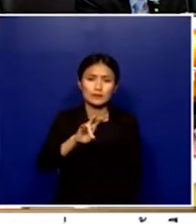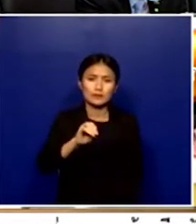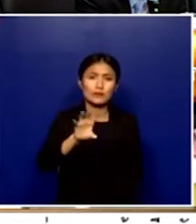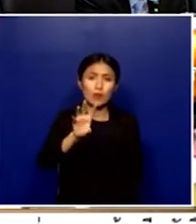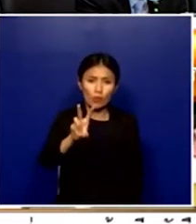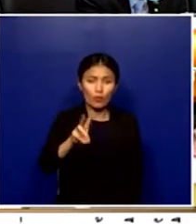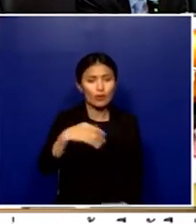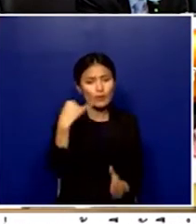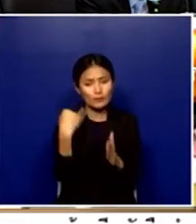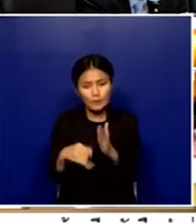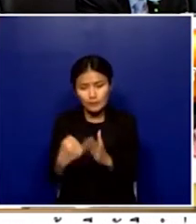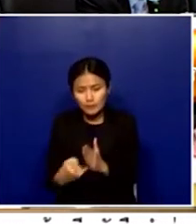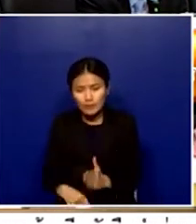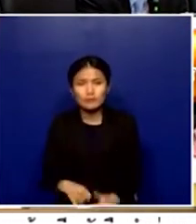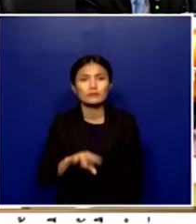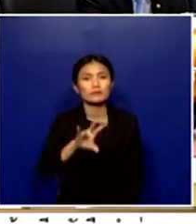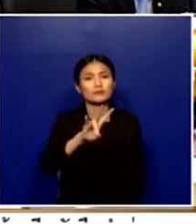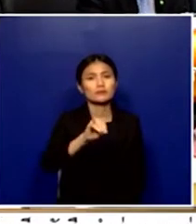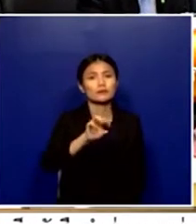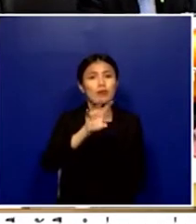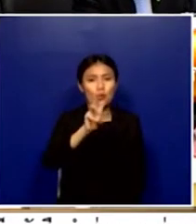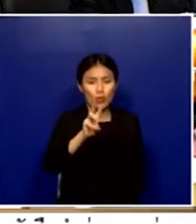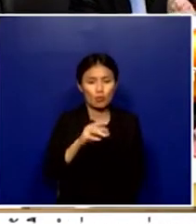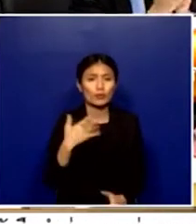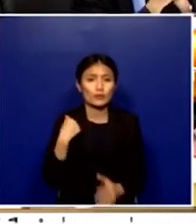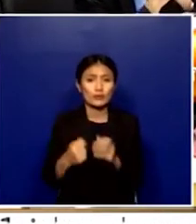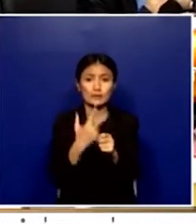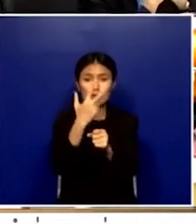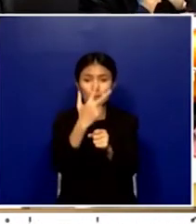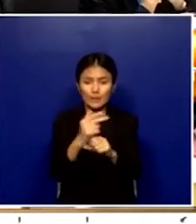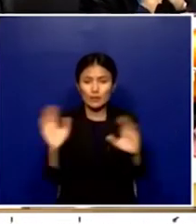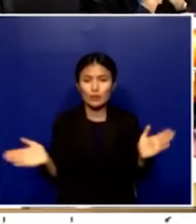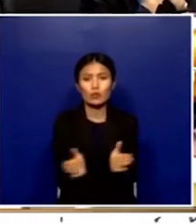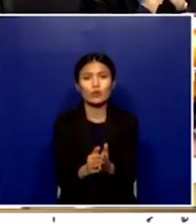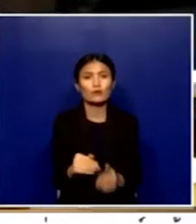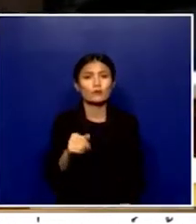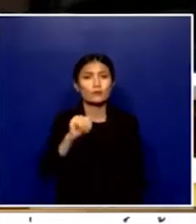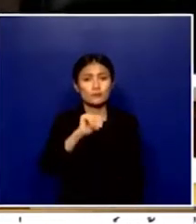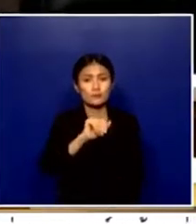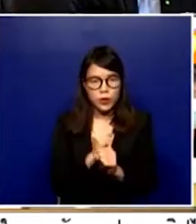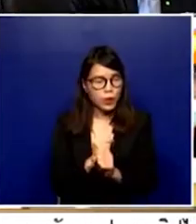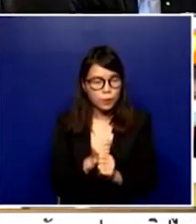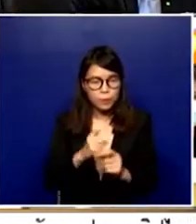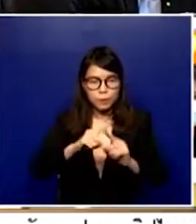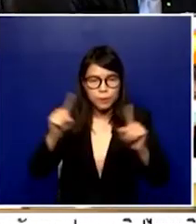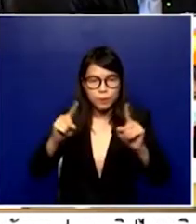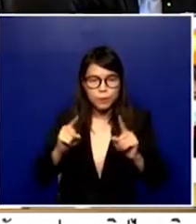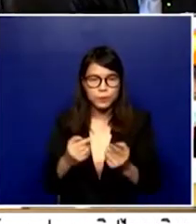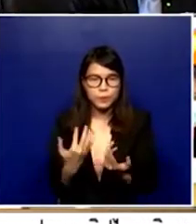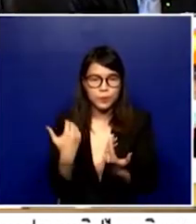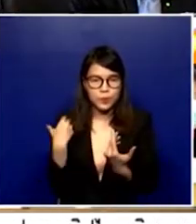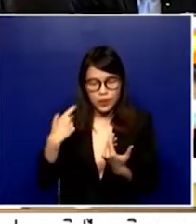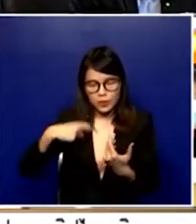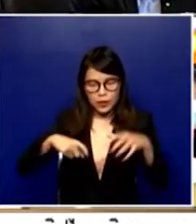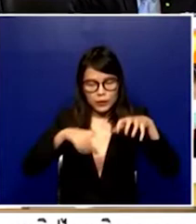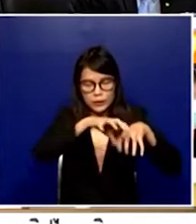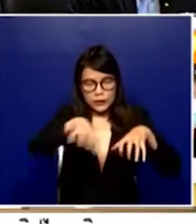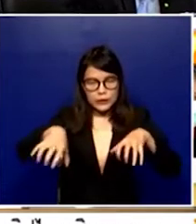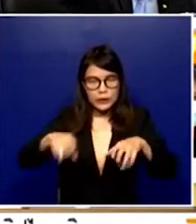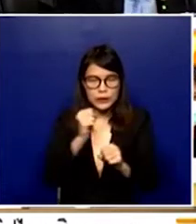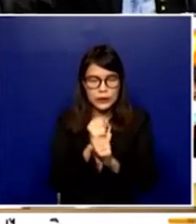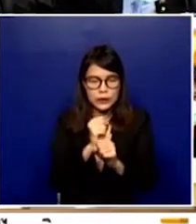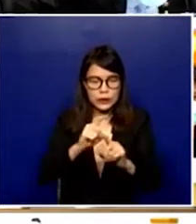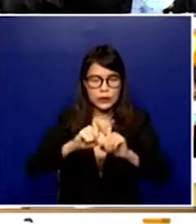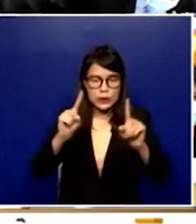ระธงกระทงและ 3 ปี คิดเป็โทษรวมทั้งสิ้น 228 ปีจากคำรับสารภาพ